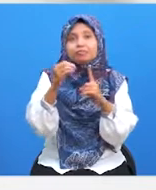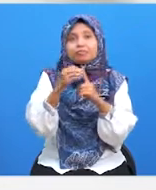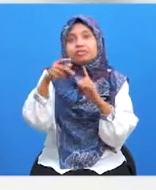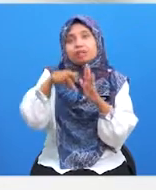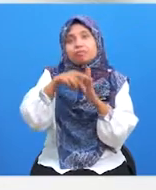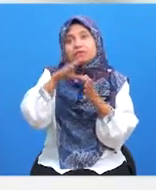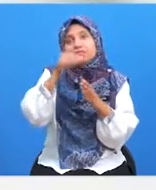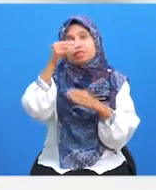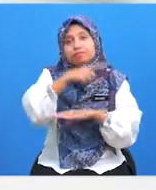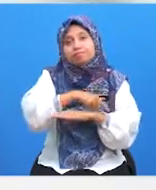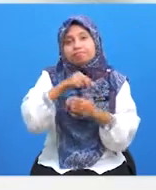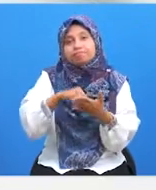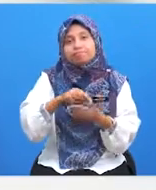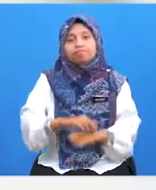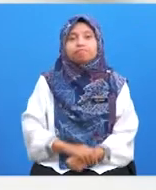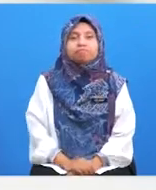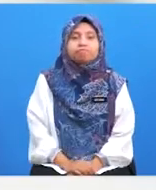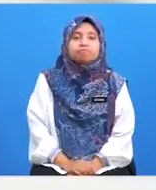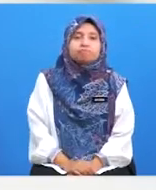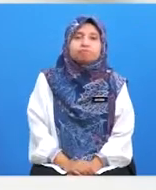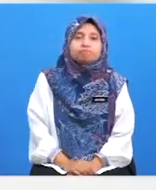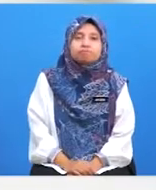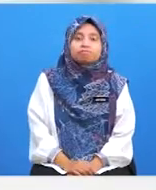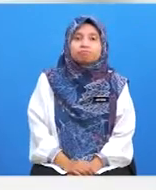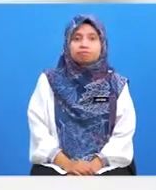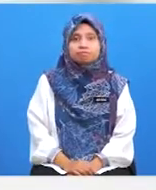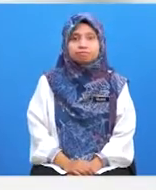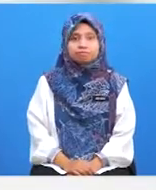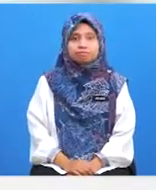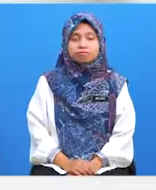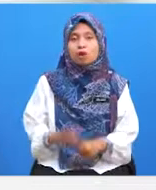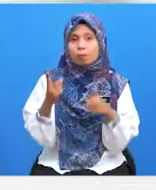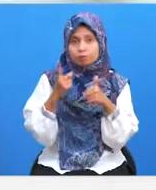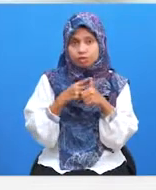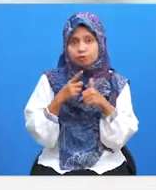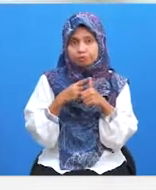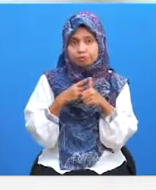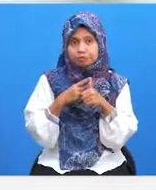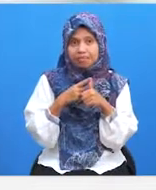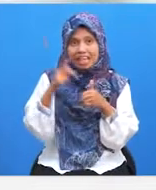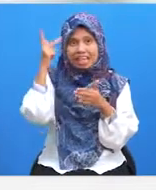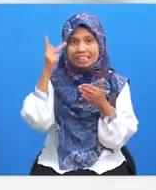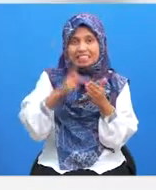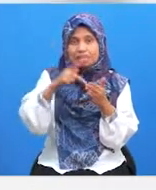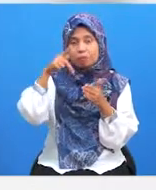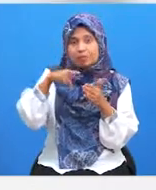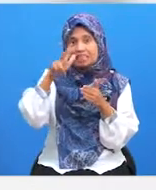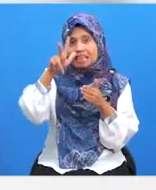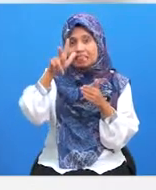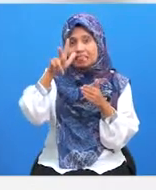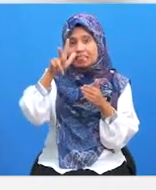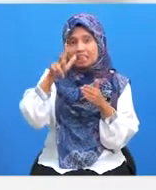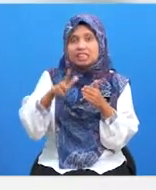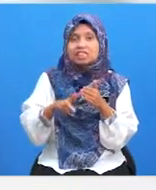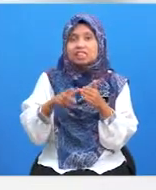pembelajaran yang perlu kita capai di akhir rancangan ini yang pertama mengenal pasti IG trend